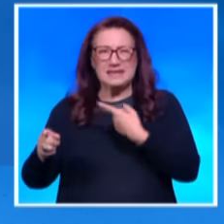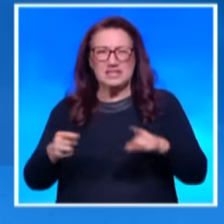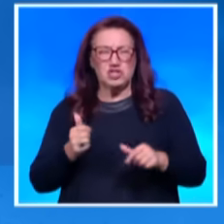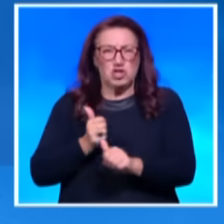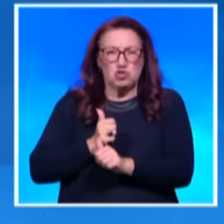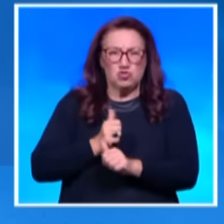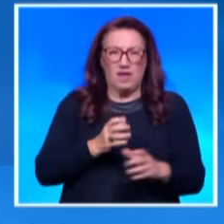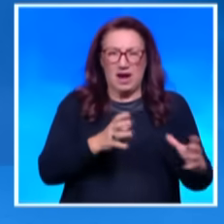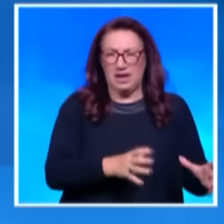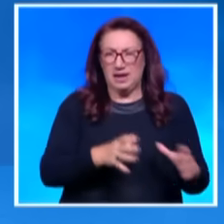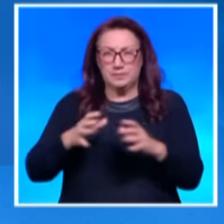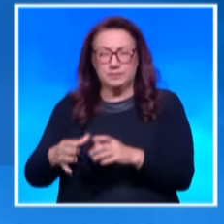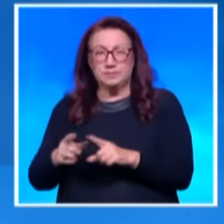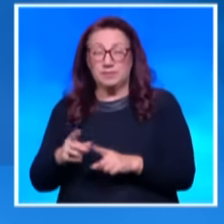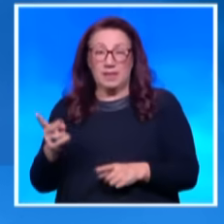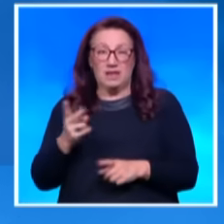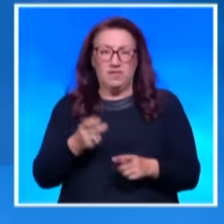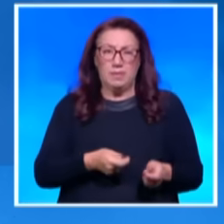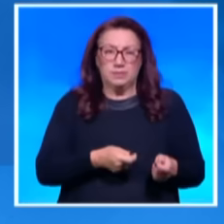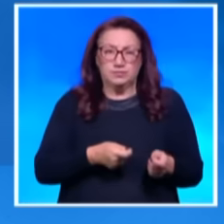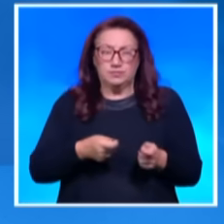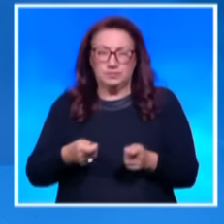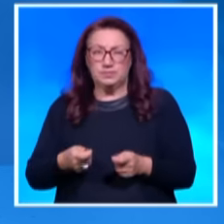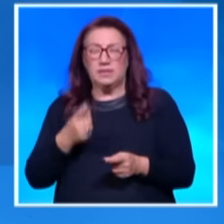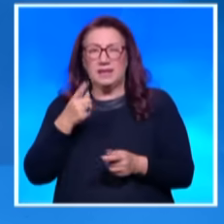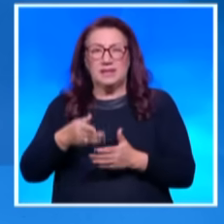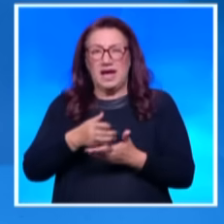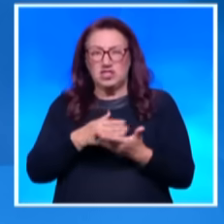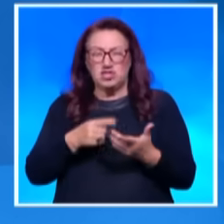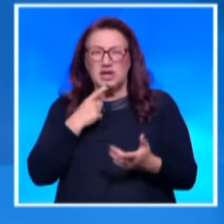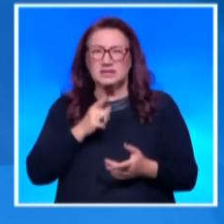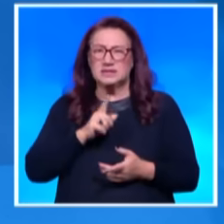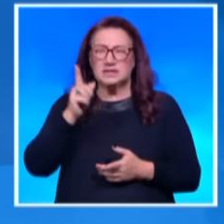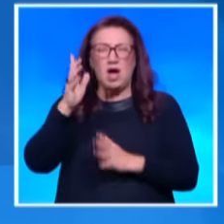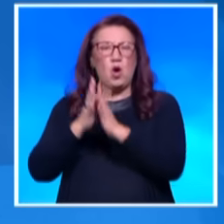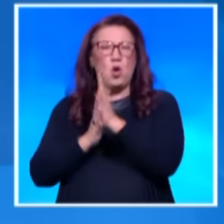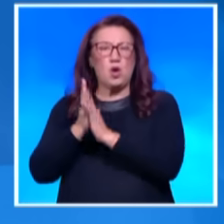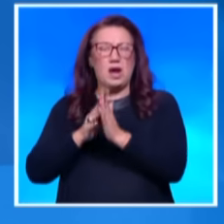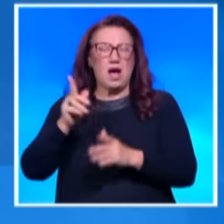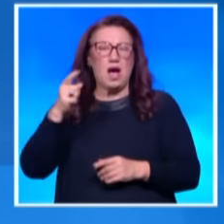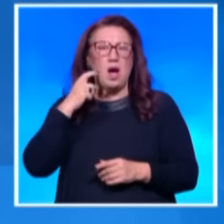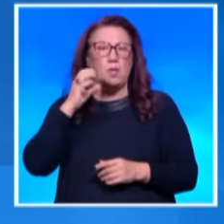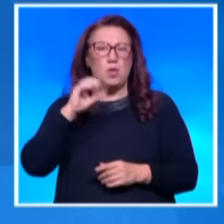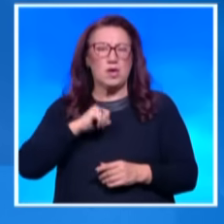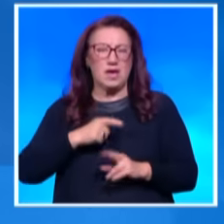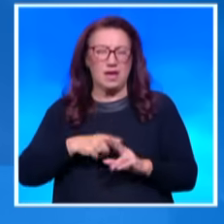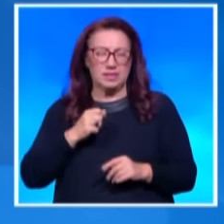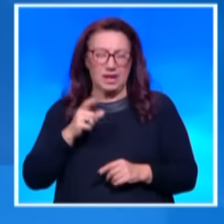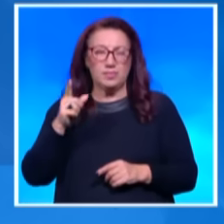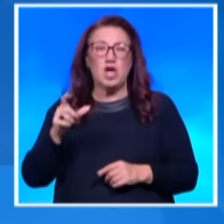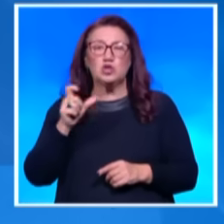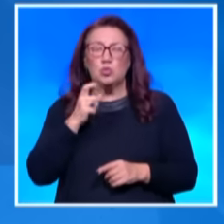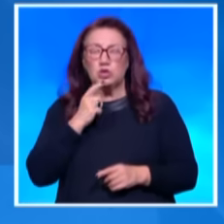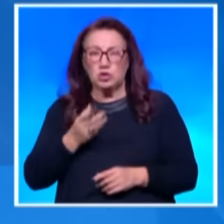двамата са пренесли тези чували. Транспортирали са част от тях до гориста местност в Бояна. Суботинов е направил дупки в